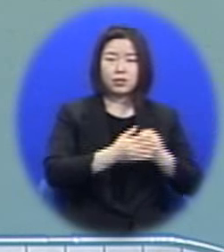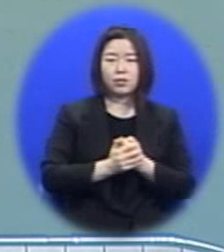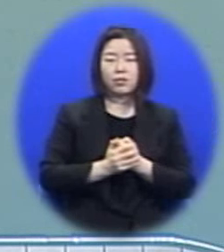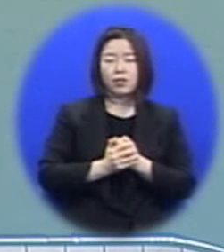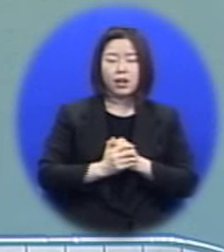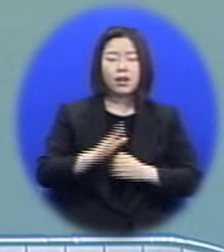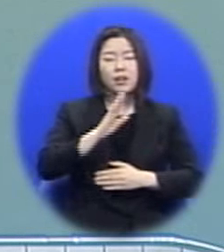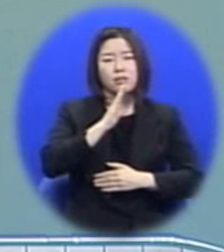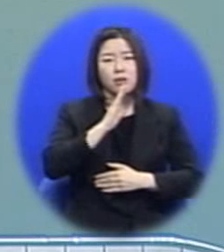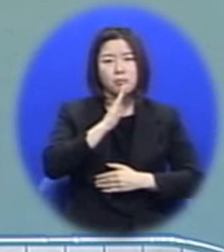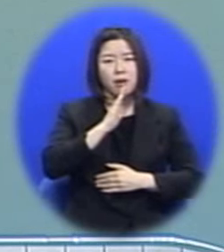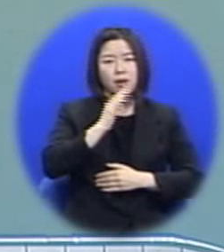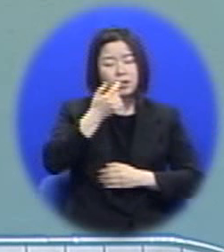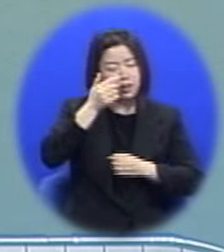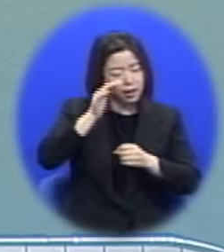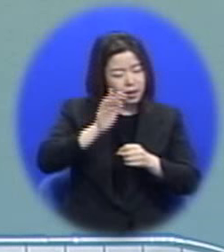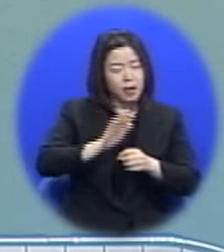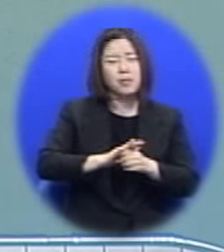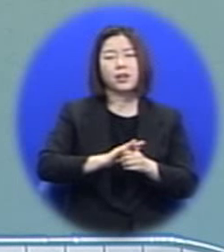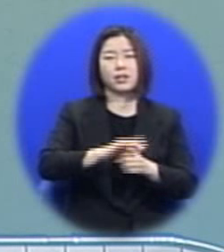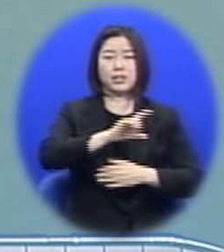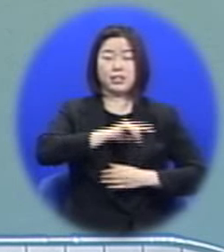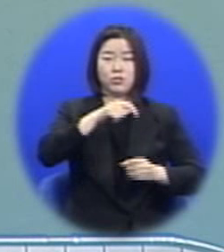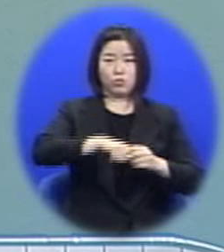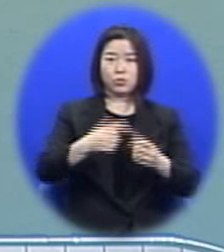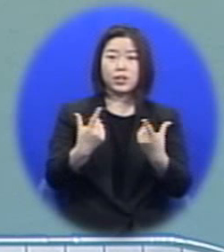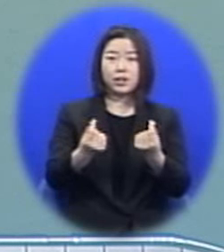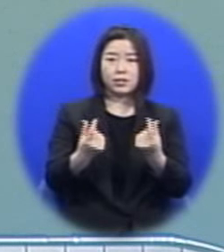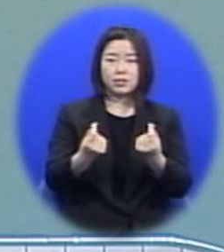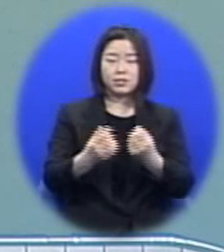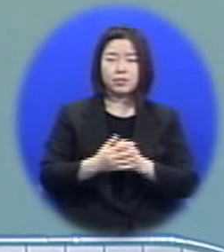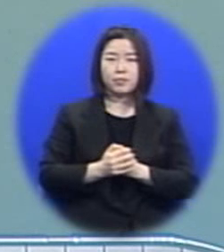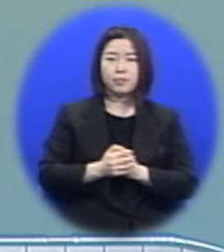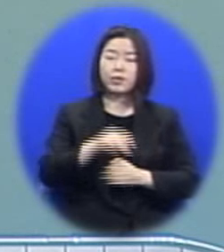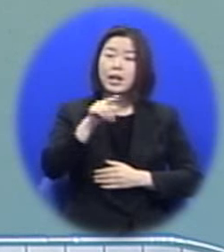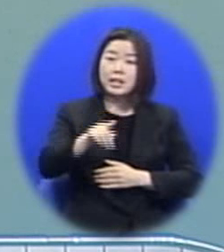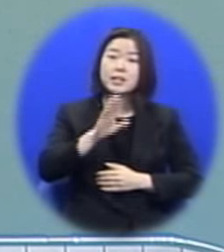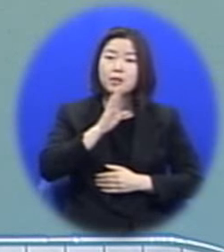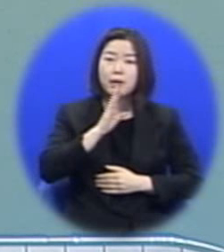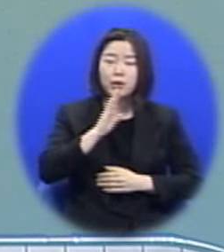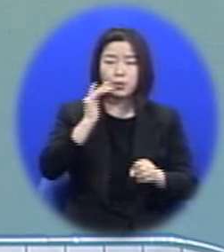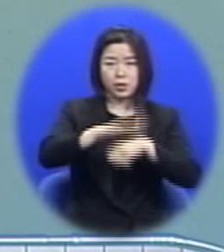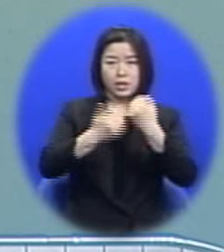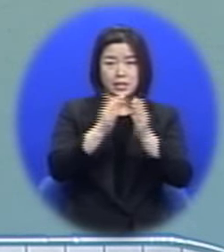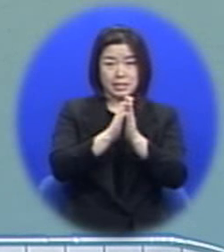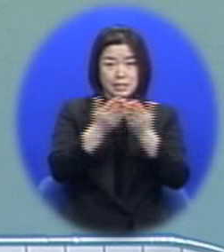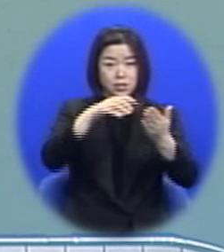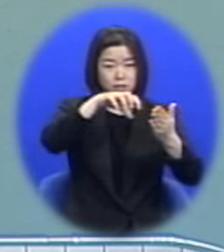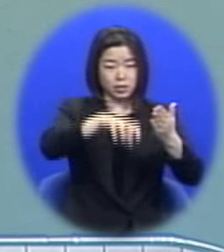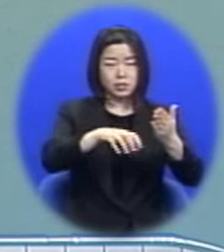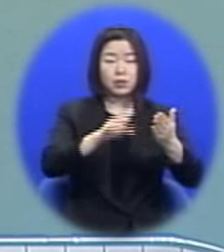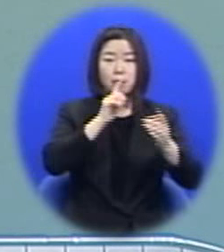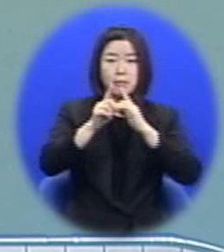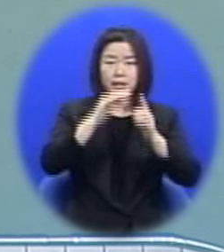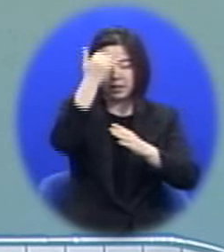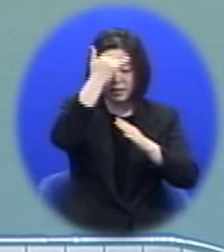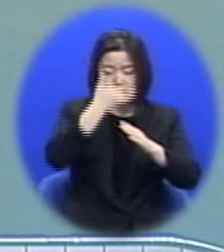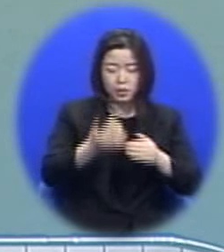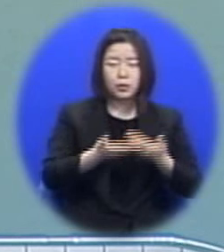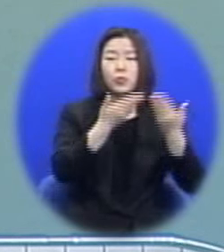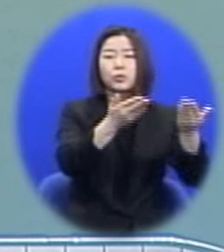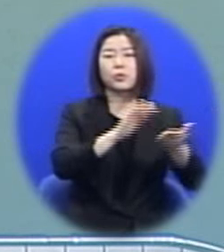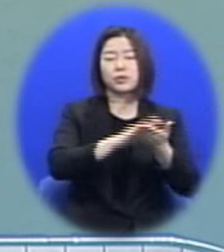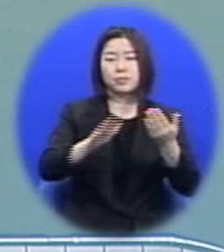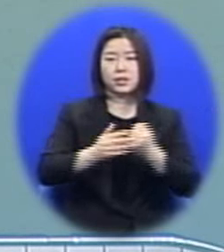정말 기가 막힌 주제였어요. 이것이 바로 성경이 말하는 효도예요. 기도로